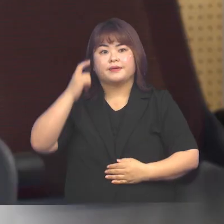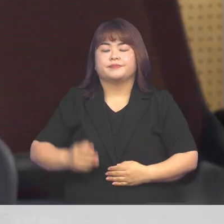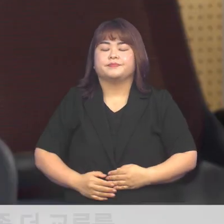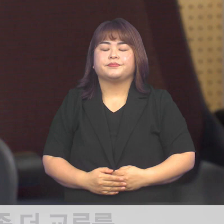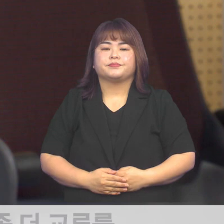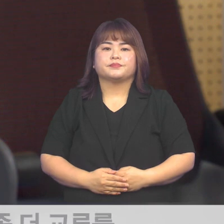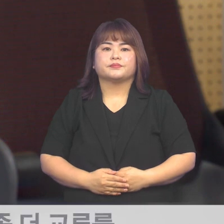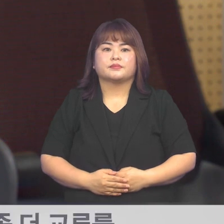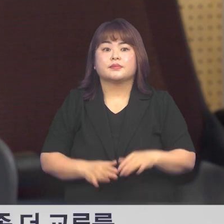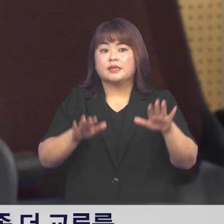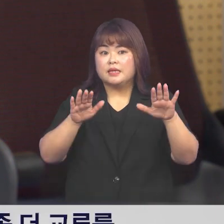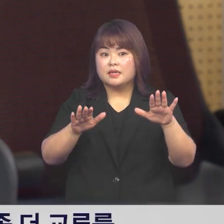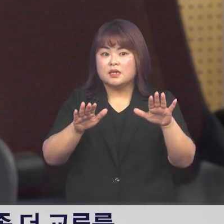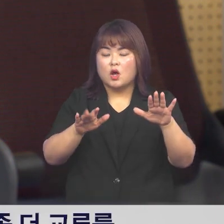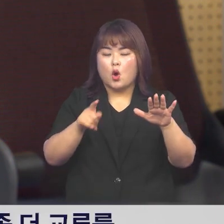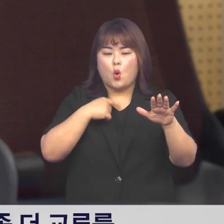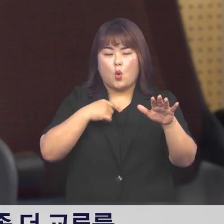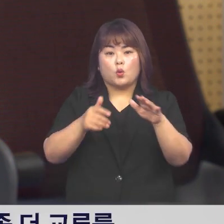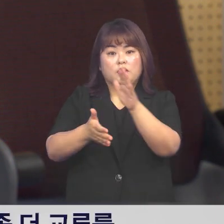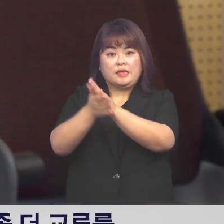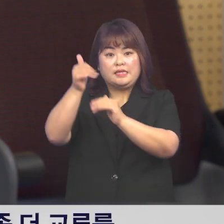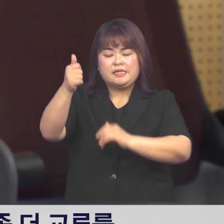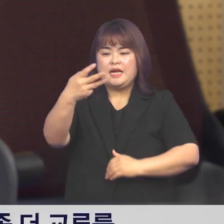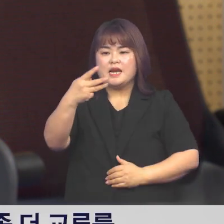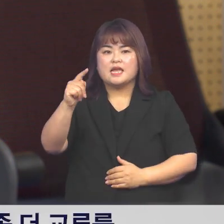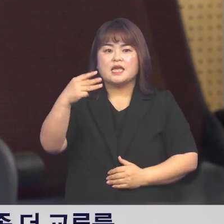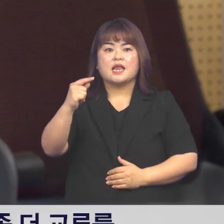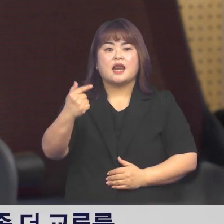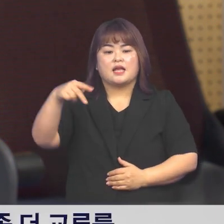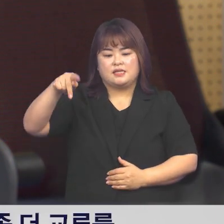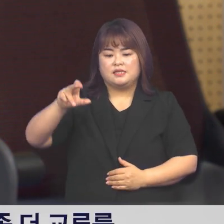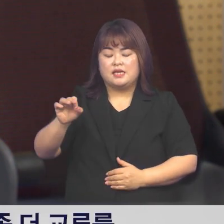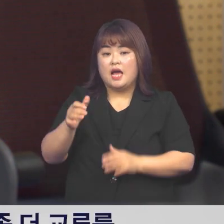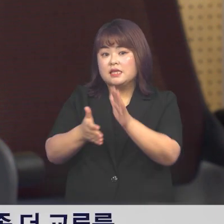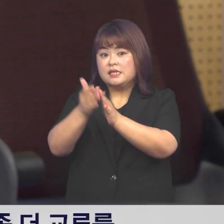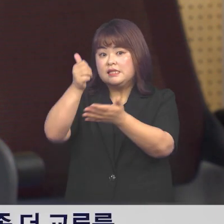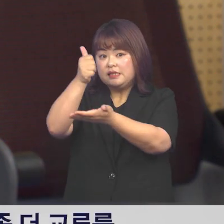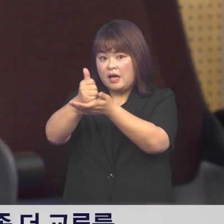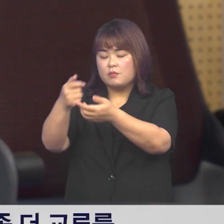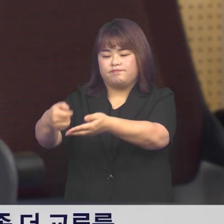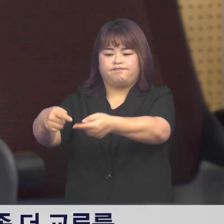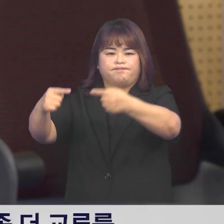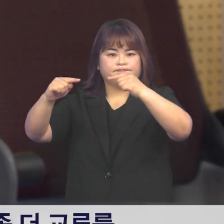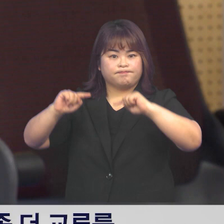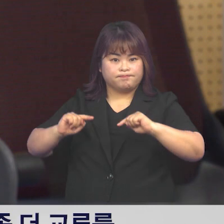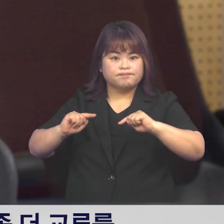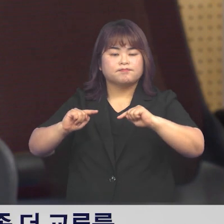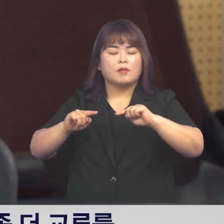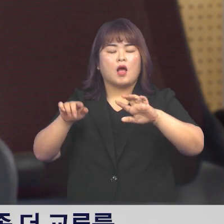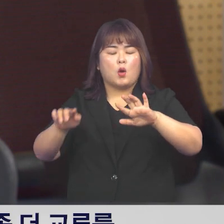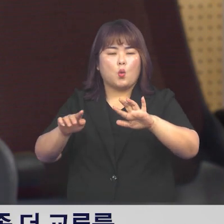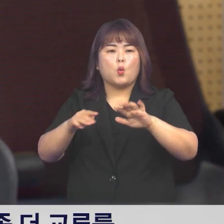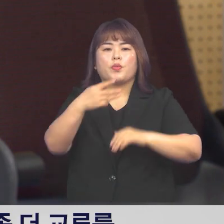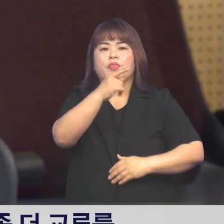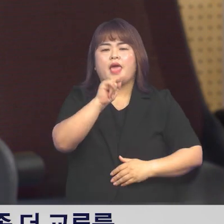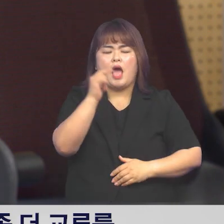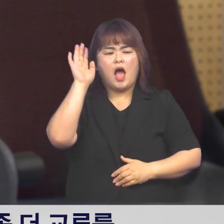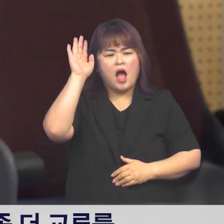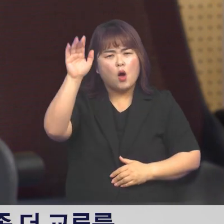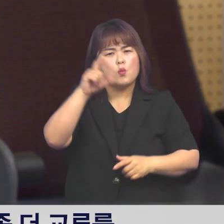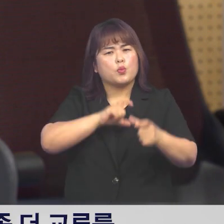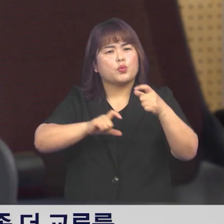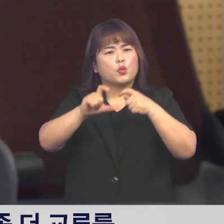오늘 우리 리란샹 시장님 용인 방문을 계기로 용인과 태안이 좀 더